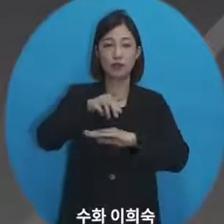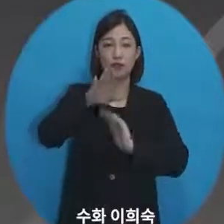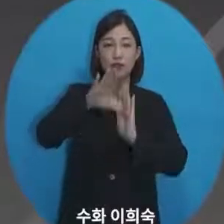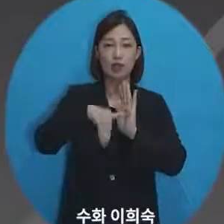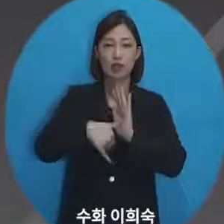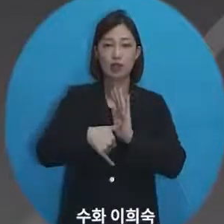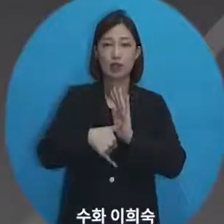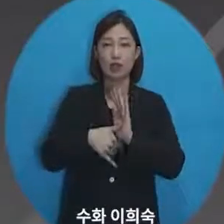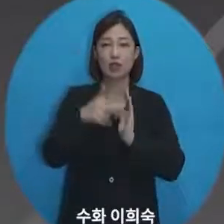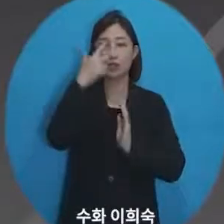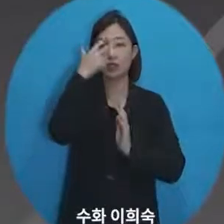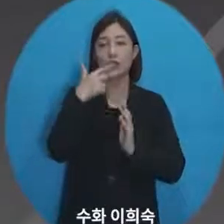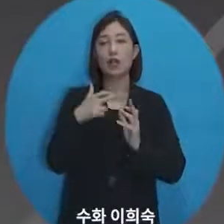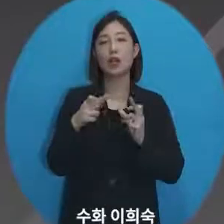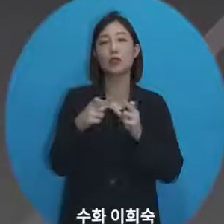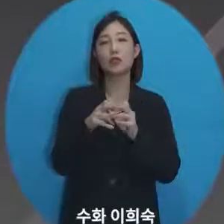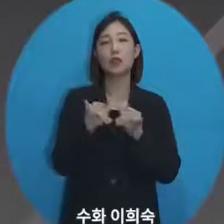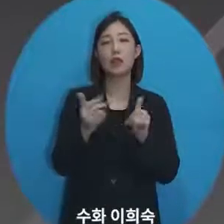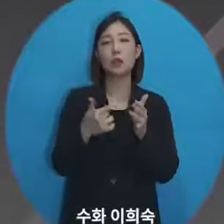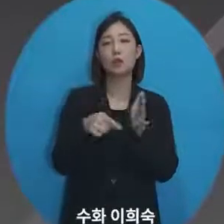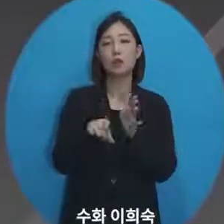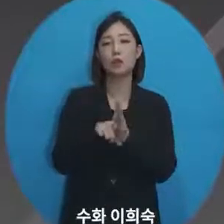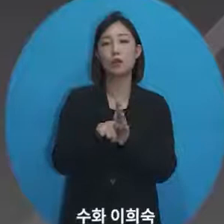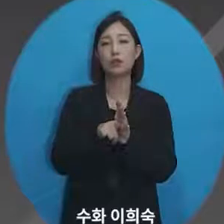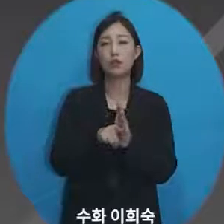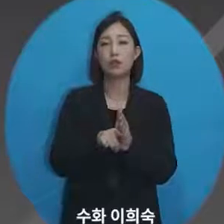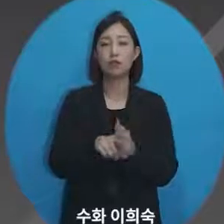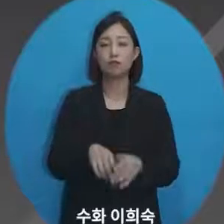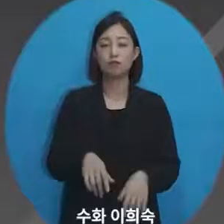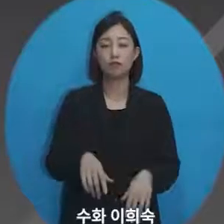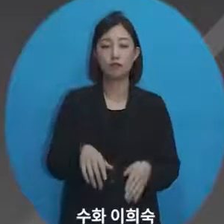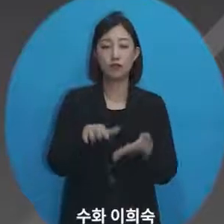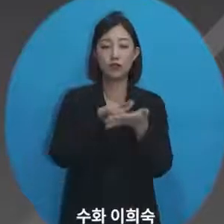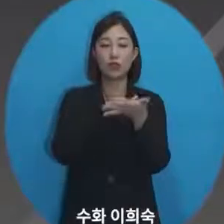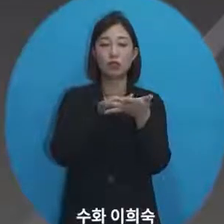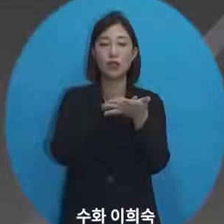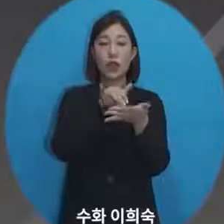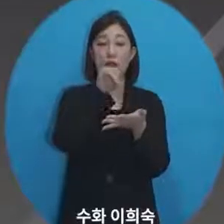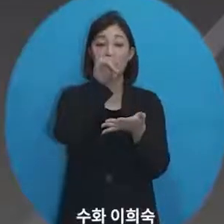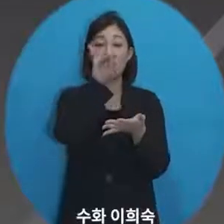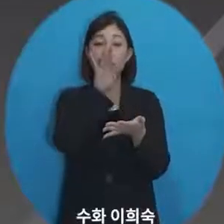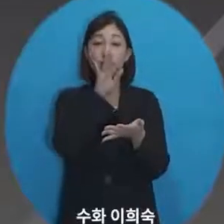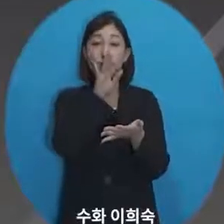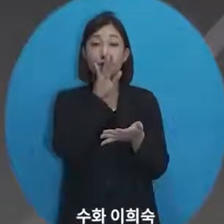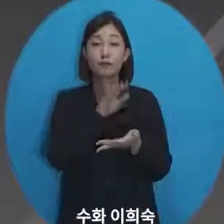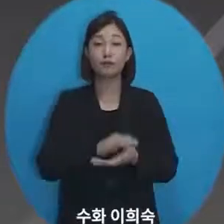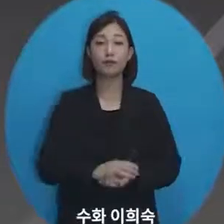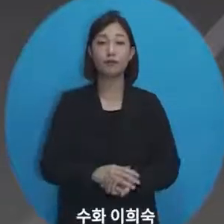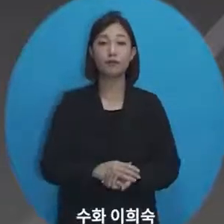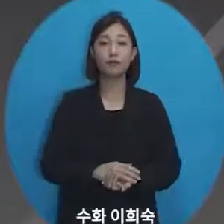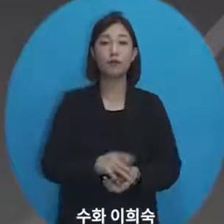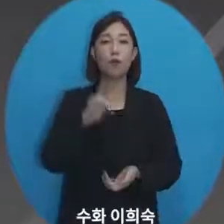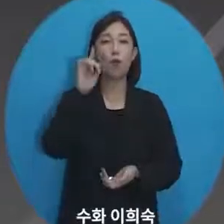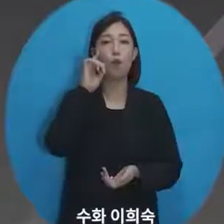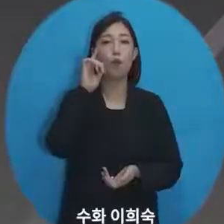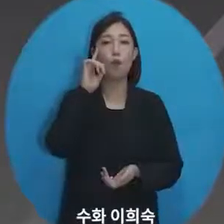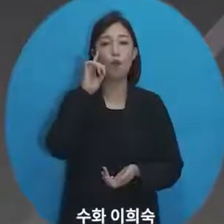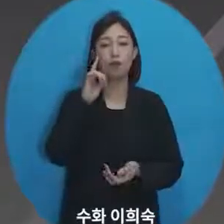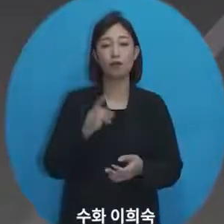촉지도를 옆에다가 부착하고 있어서 우리가 시각장애인이 보행섬 같은데 위치했을 때 우리가